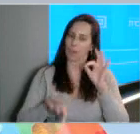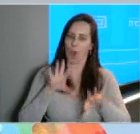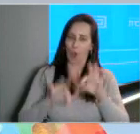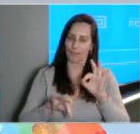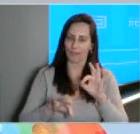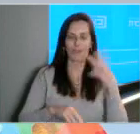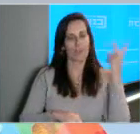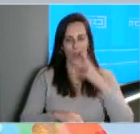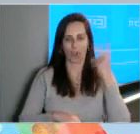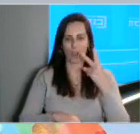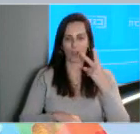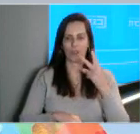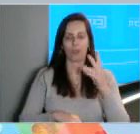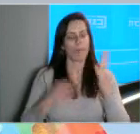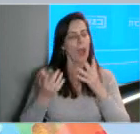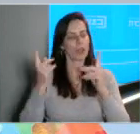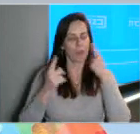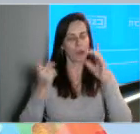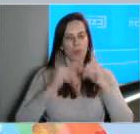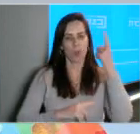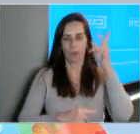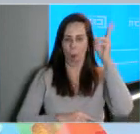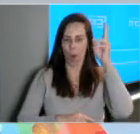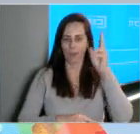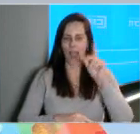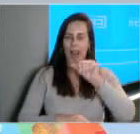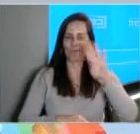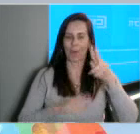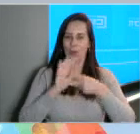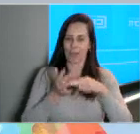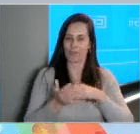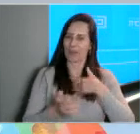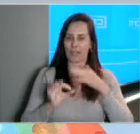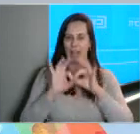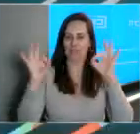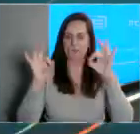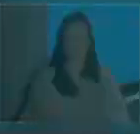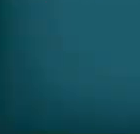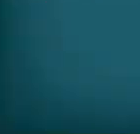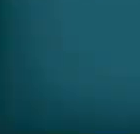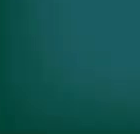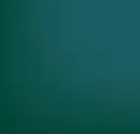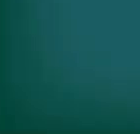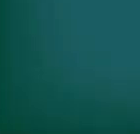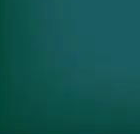הבחירות. וכמובן, נתעדכן במה שקורה מעבר לים. א' ב' בפוליטיקה, אנחנו מתחילים.